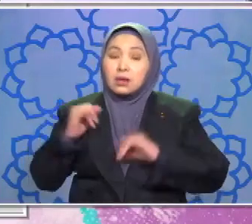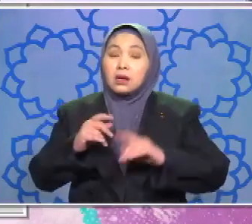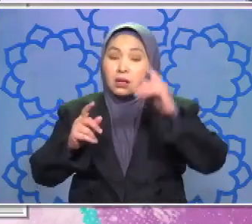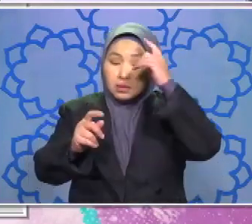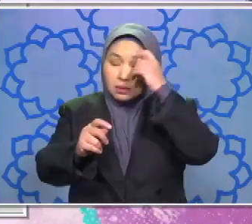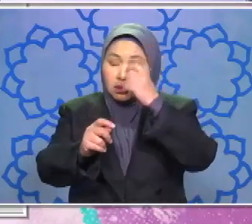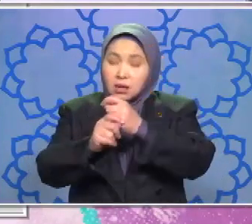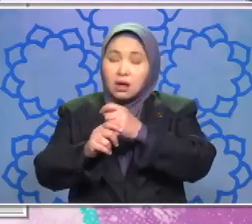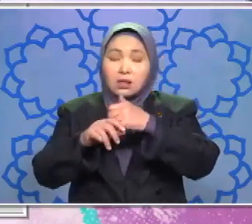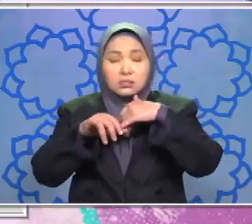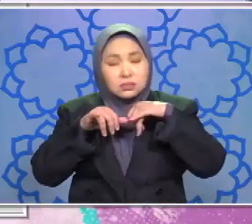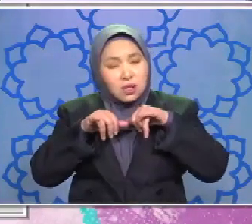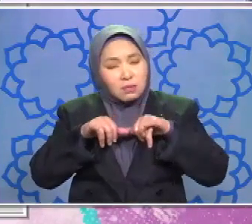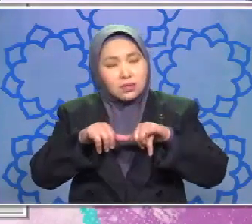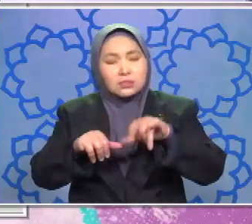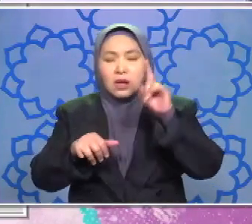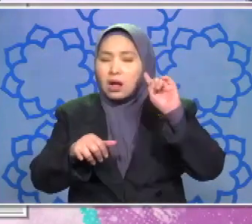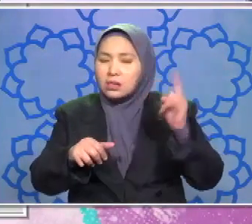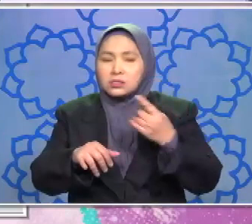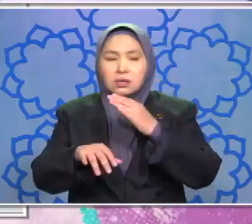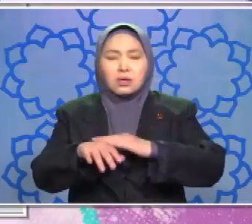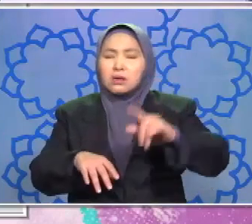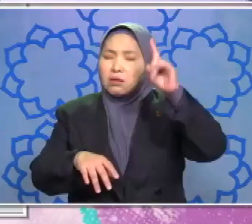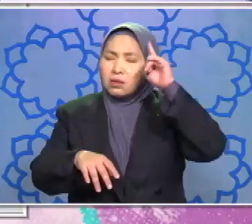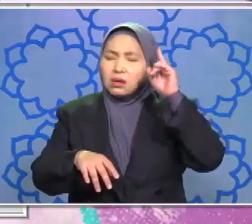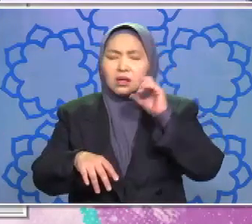أفغير الله